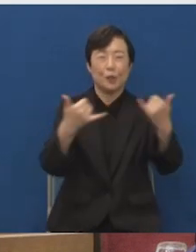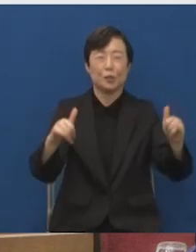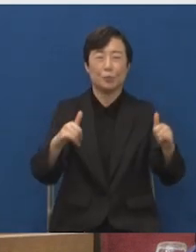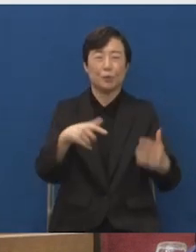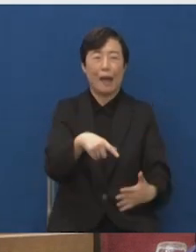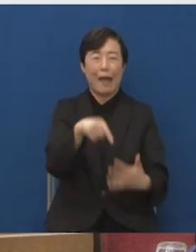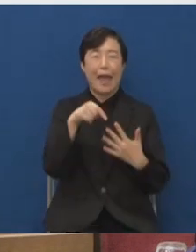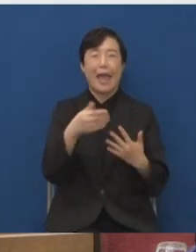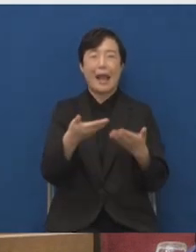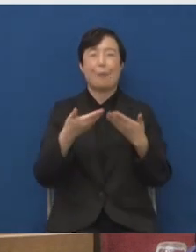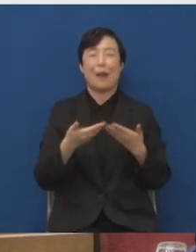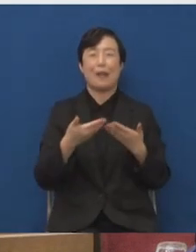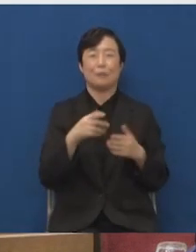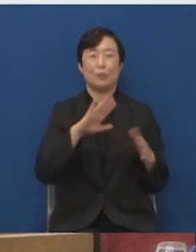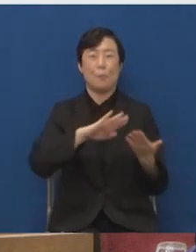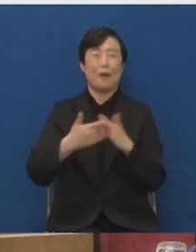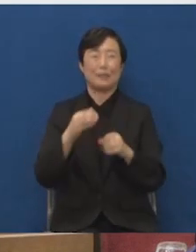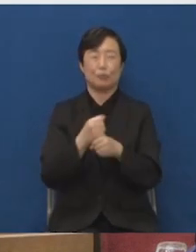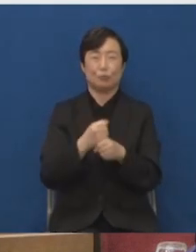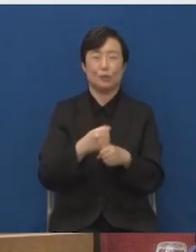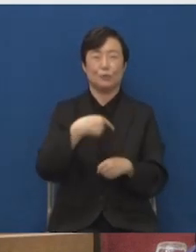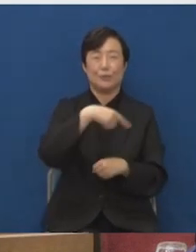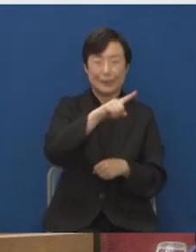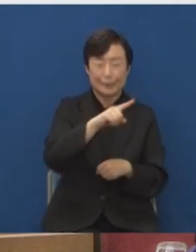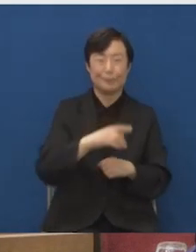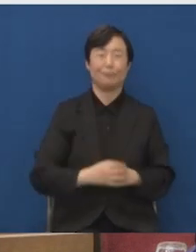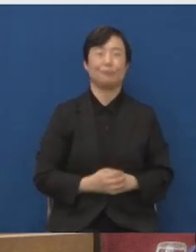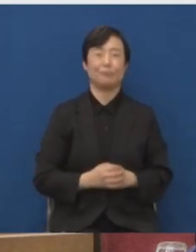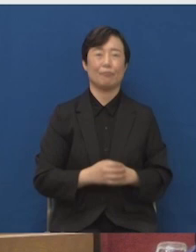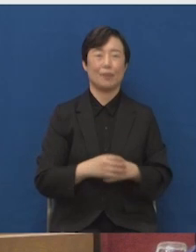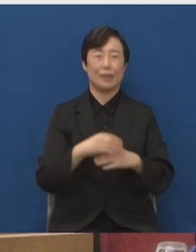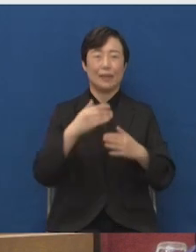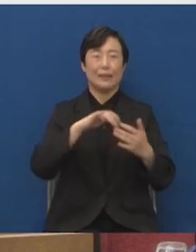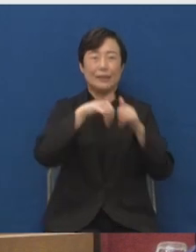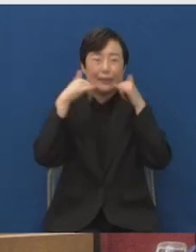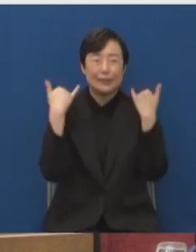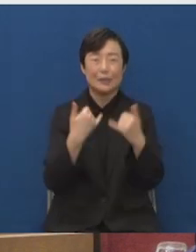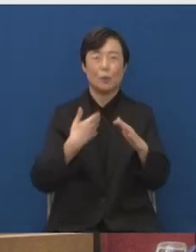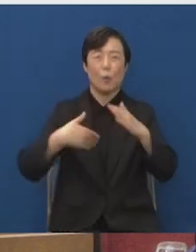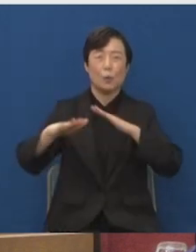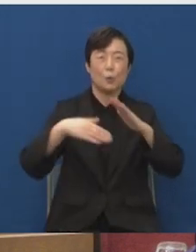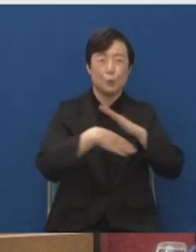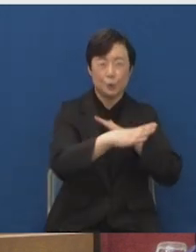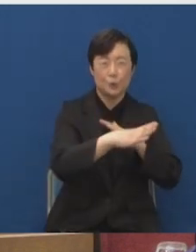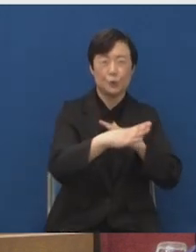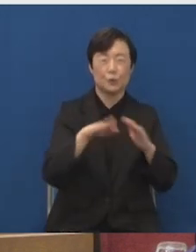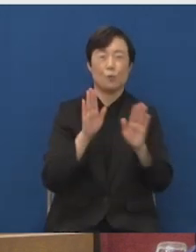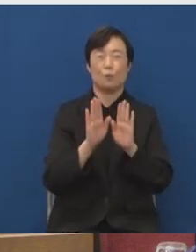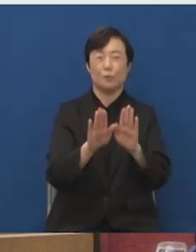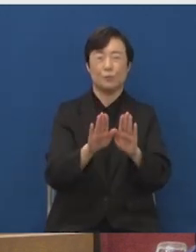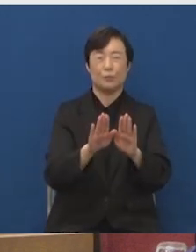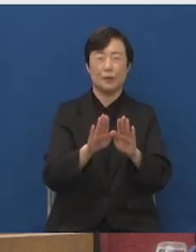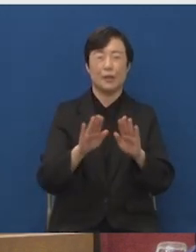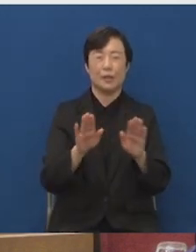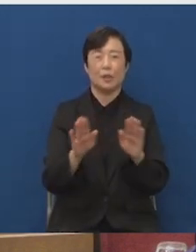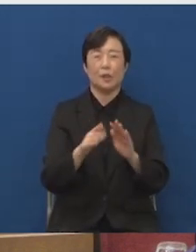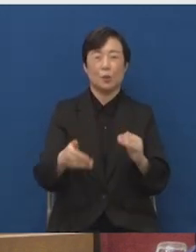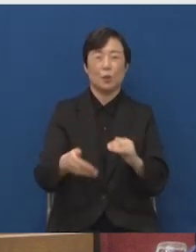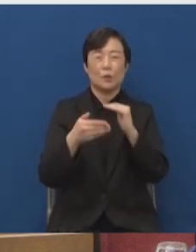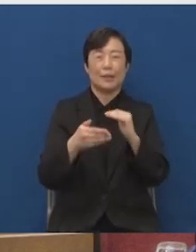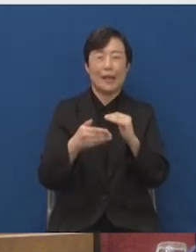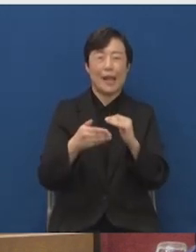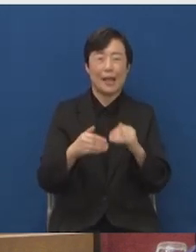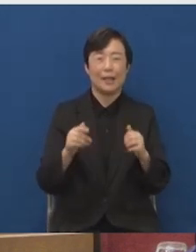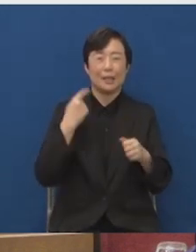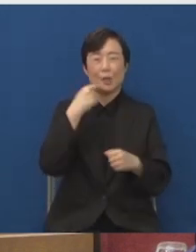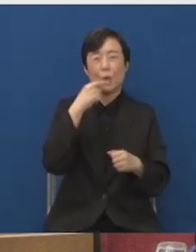目指してまいります。この度の予算では、人口流出の抑制につながる子育て教育環境の充実、地域生活の魅力